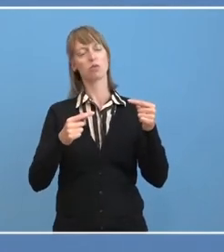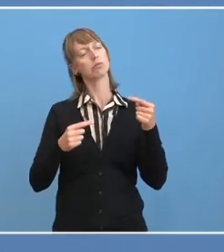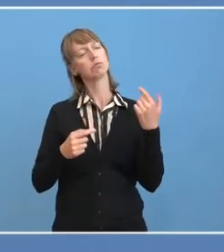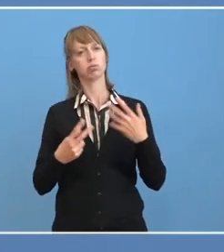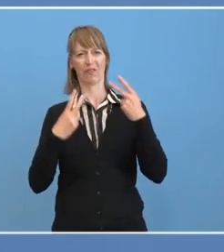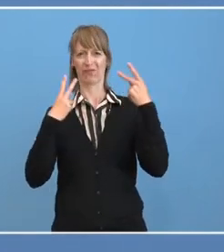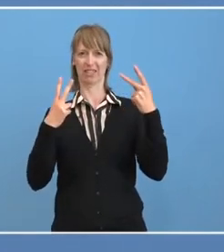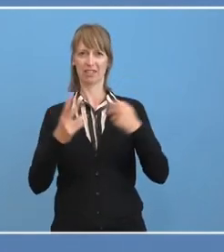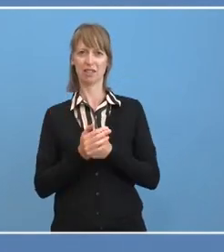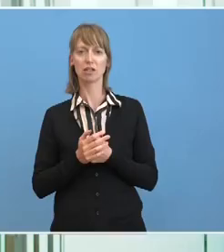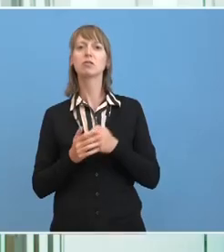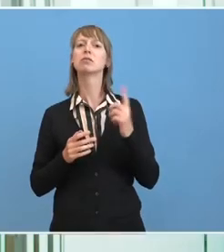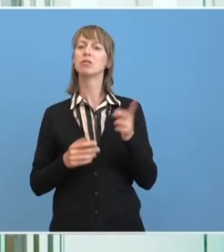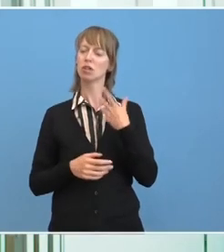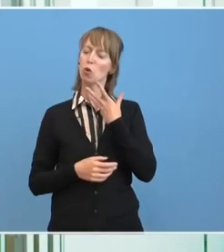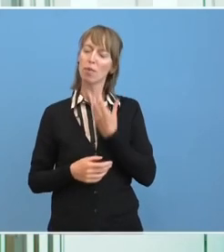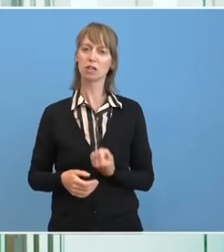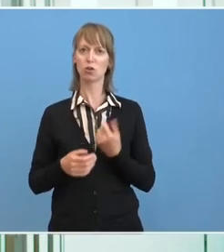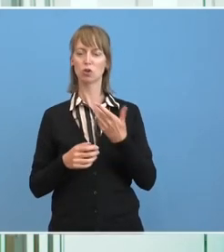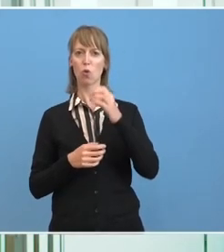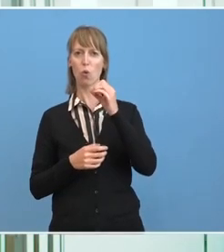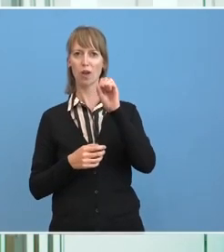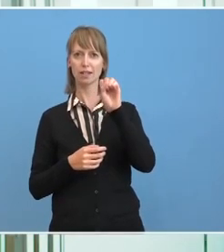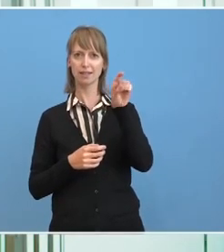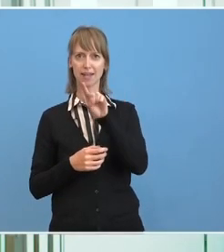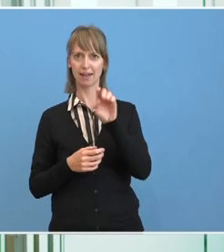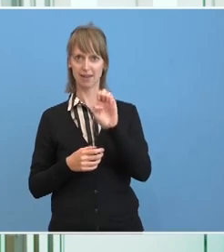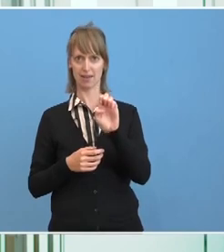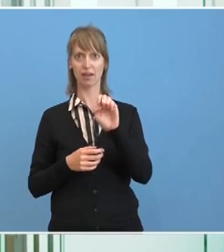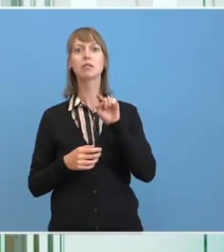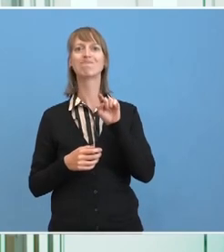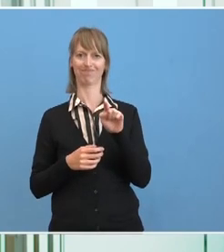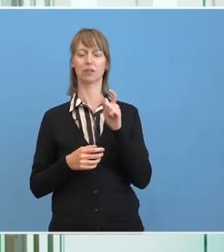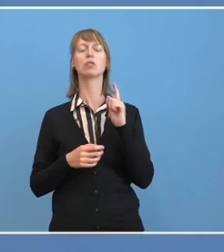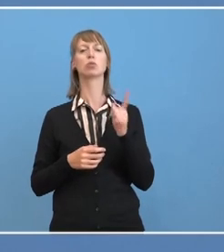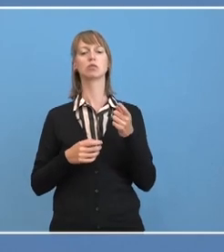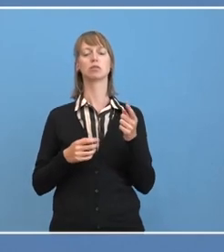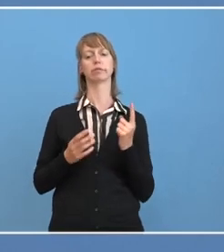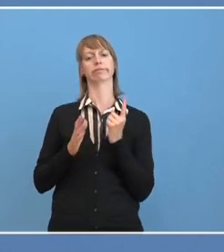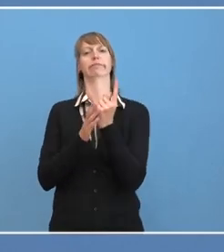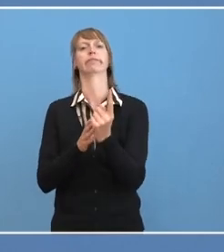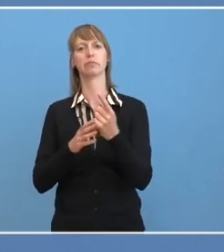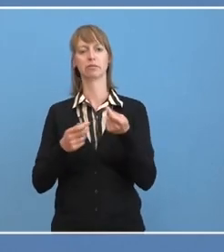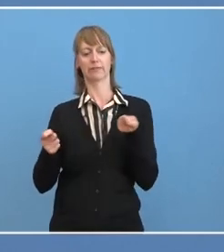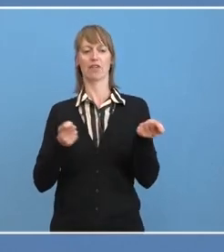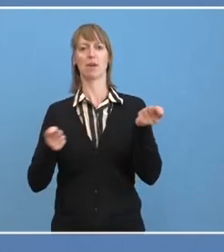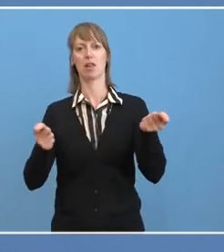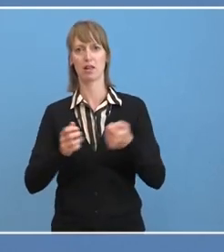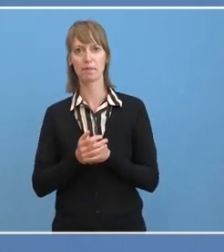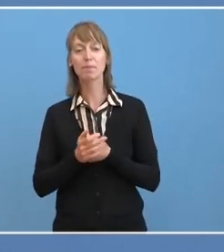Wir wiederholen noch einmal unsere Überzeugung, dass die OSZE diesen Dialog vermitteln könnte. Und wir begrüßen es deshalb, dass der